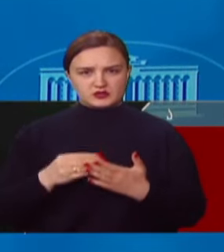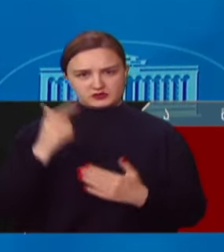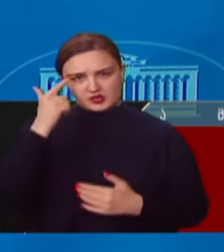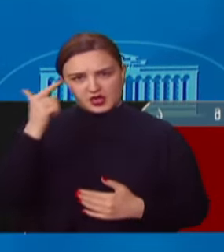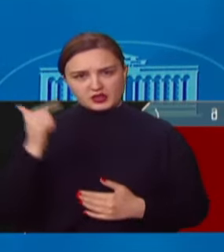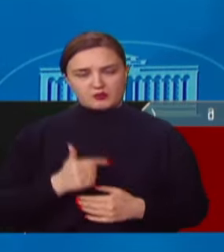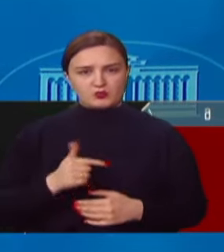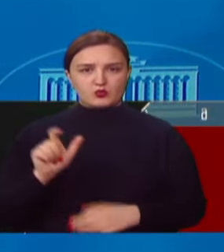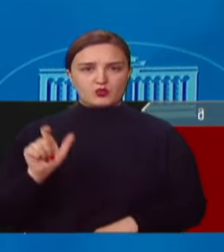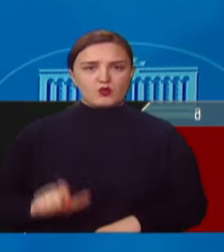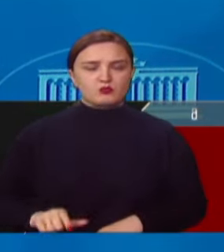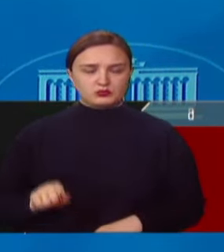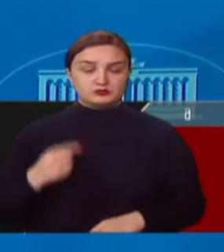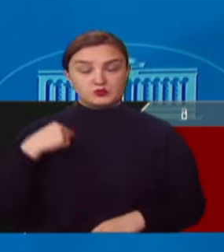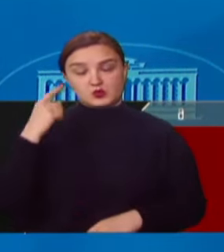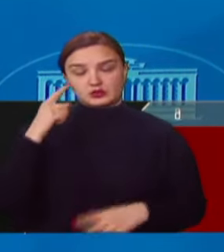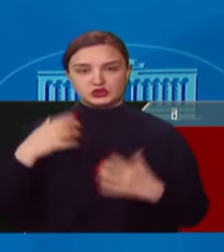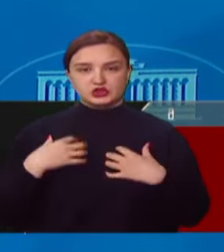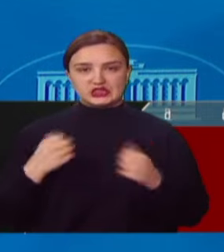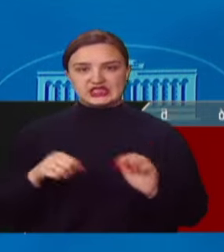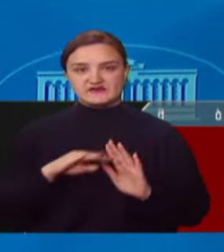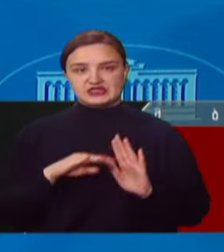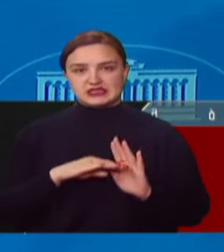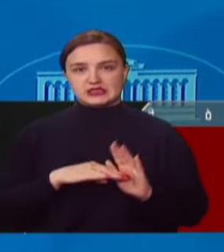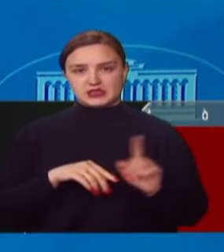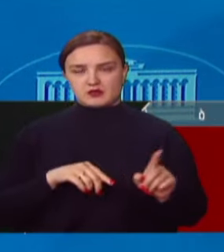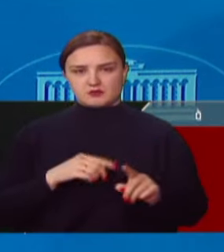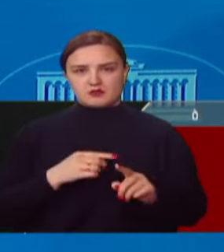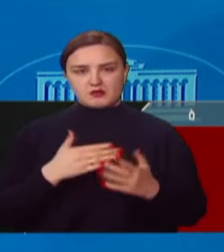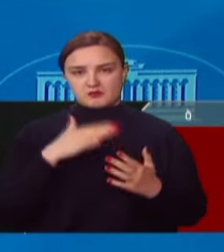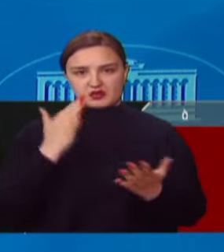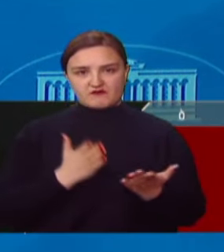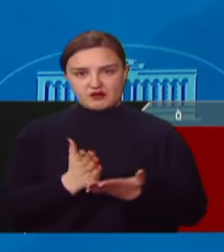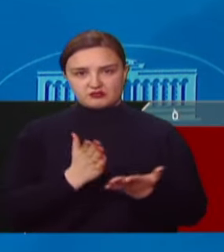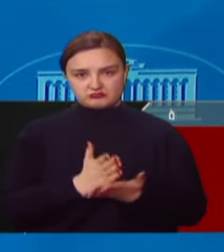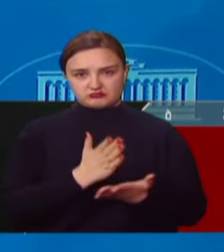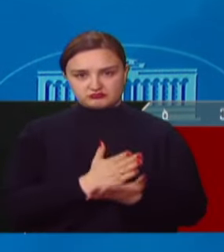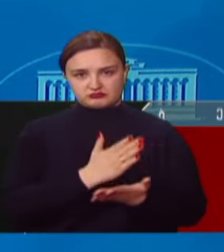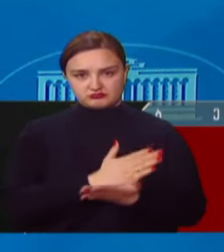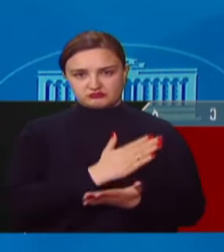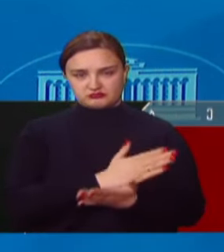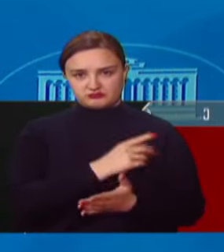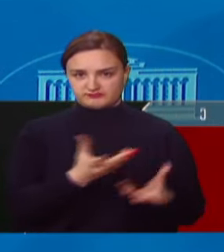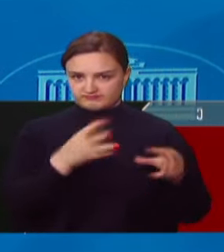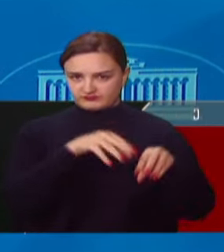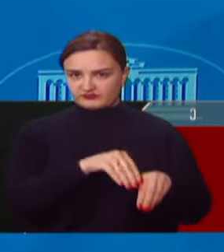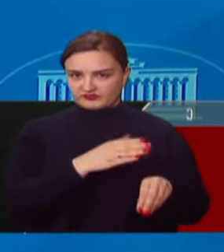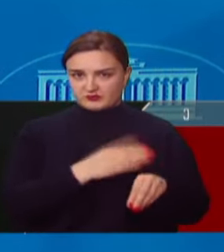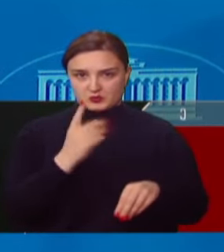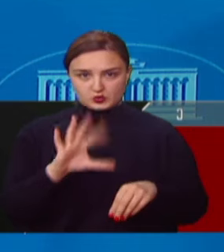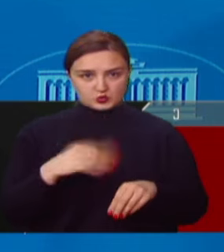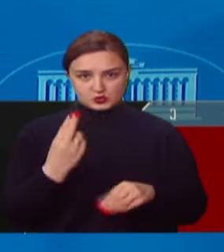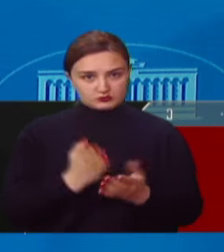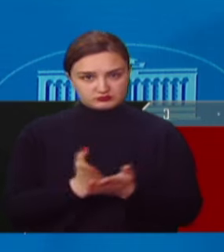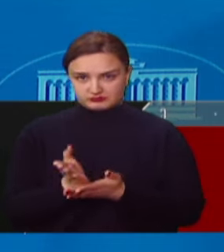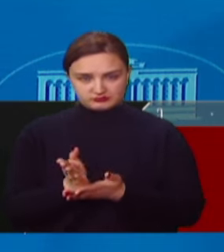აკადემიურობით, სოდნით, მგონია, რომ ჯანდაცვის სისტემას, რომელიც არის მრავალწახნაგოვანი, სხვადასხვა მიმართულებით, არამხოლოდ სოციალური მიმართულებით,